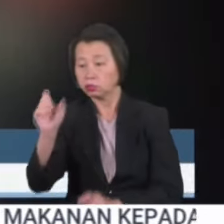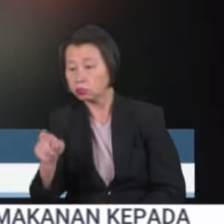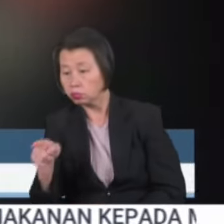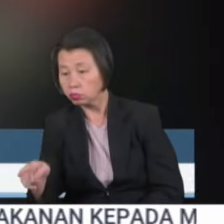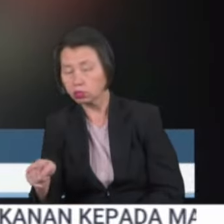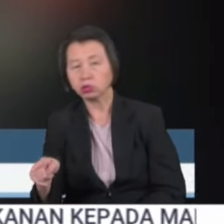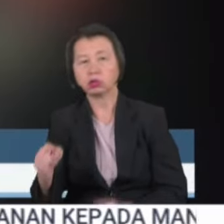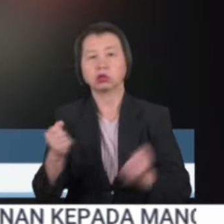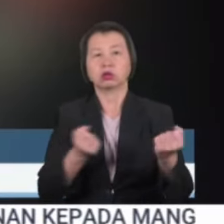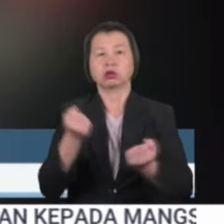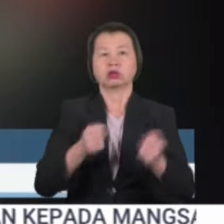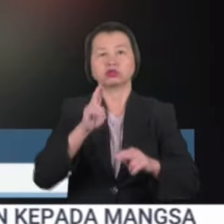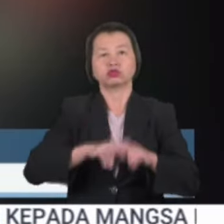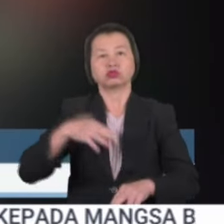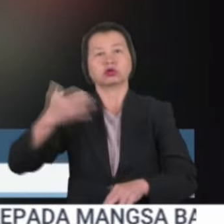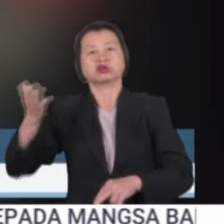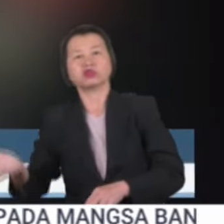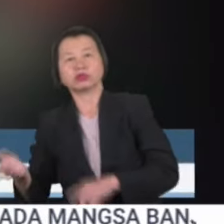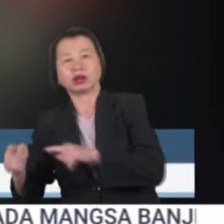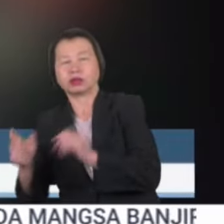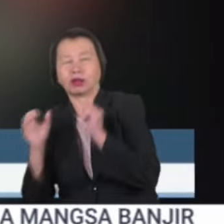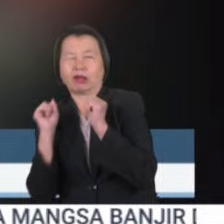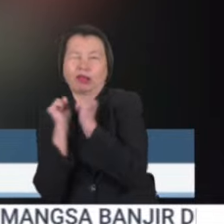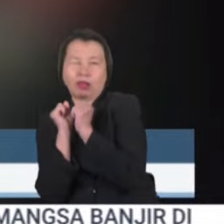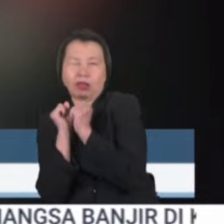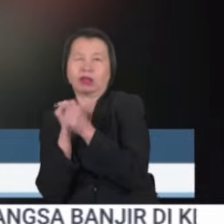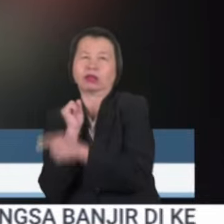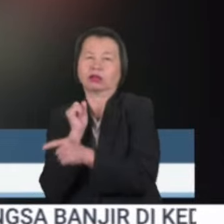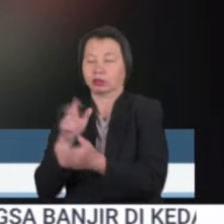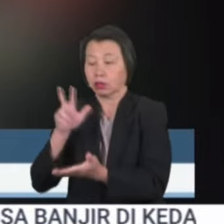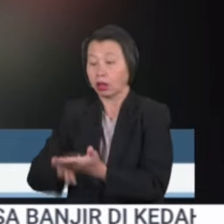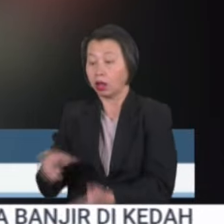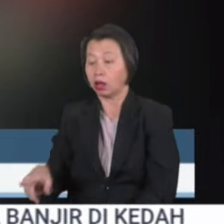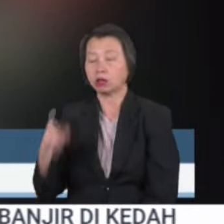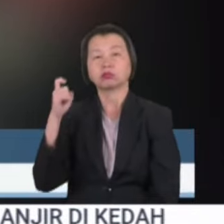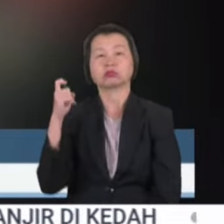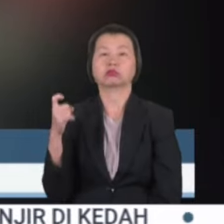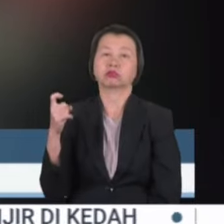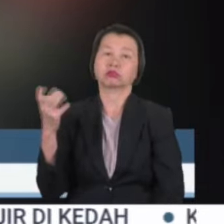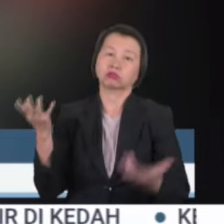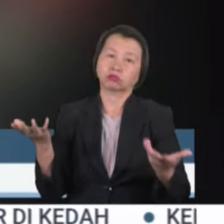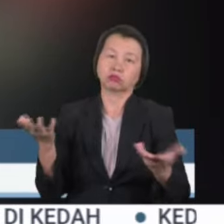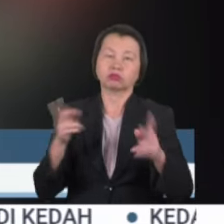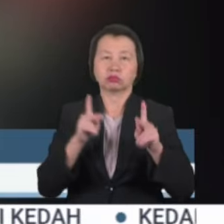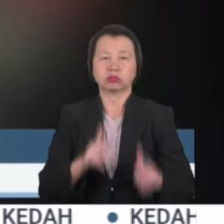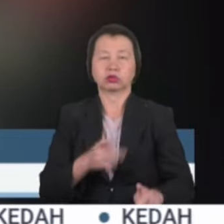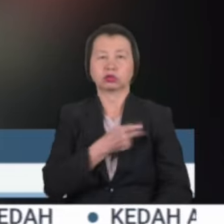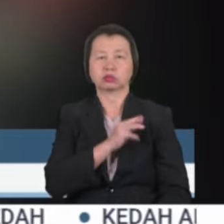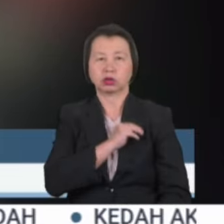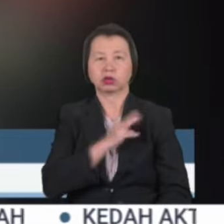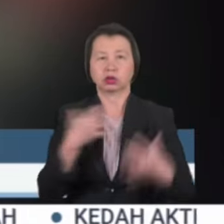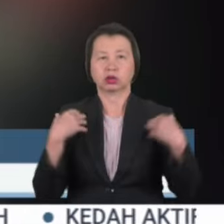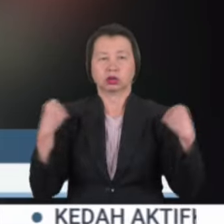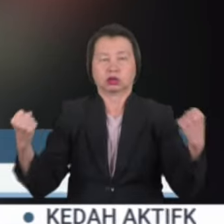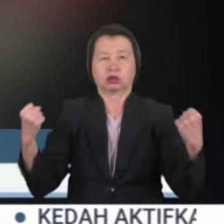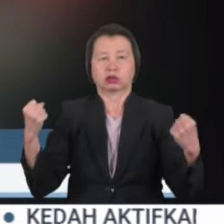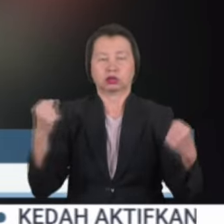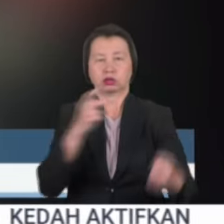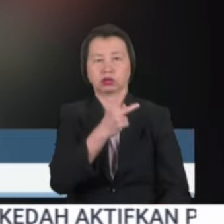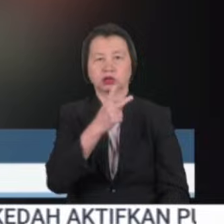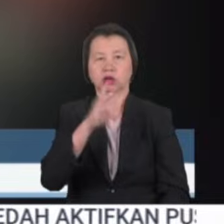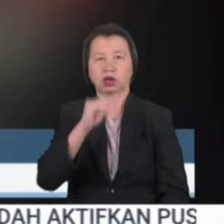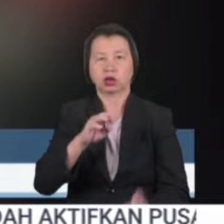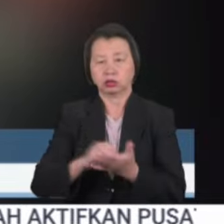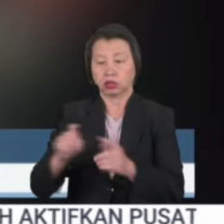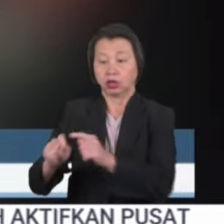merupakan kelindan lori berkenaan didapati tersepit dan disahkan meninggal dunia oleh pihak Kementerian Kesihatan Malaysia KKM